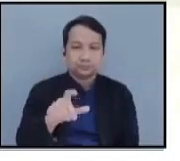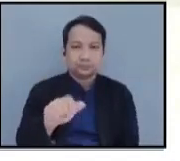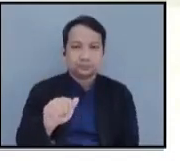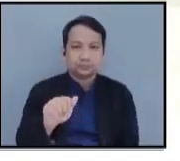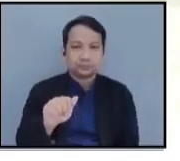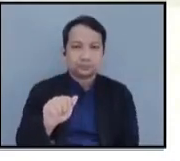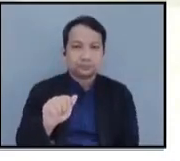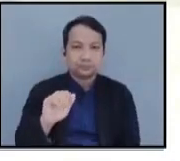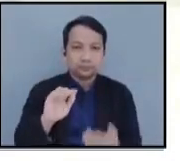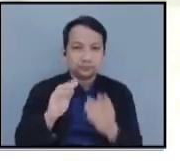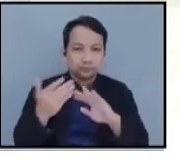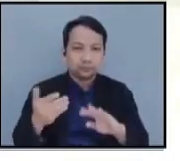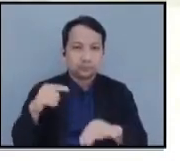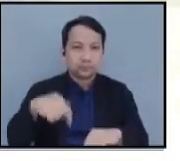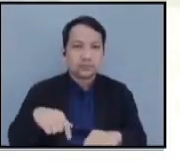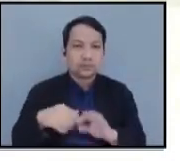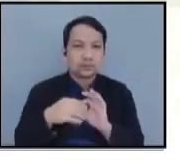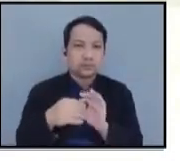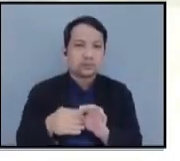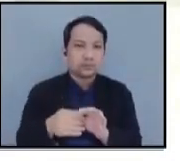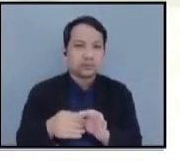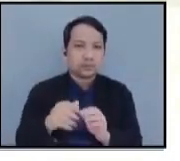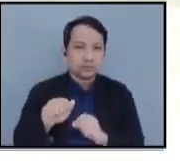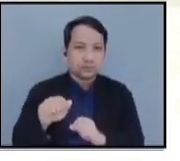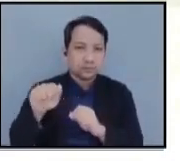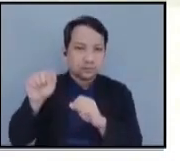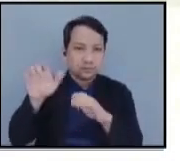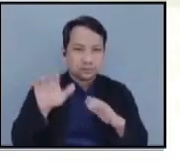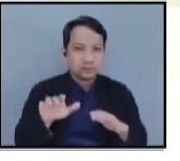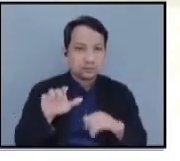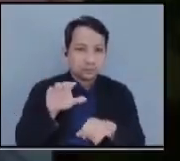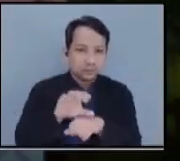mas kilala sa tawag na Antipolo Cathedral